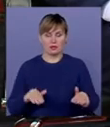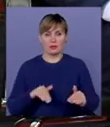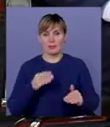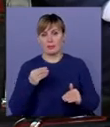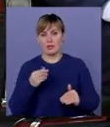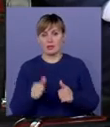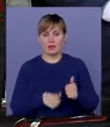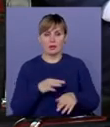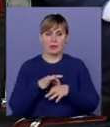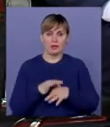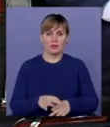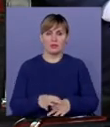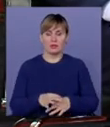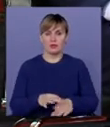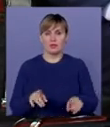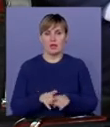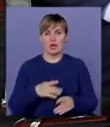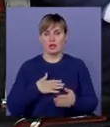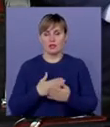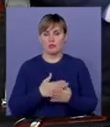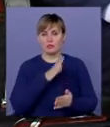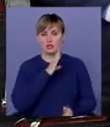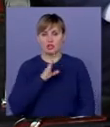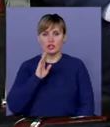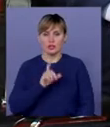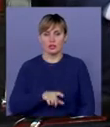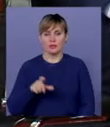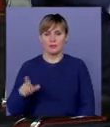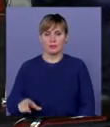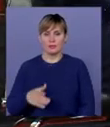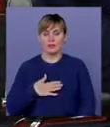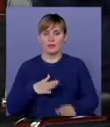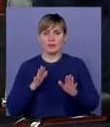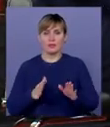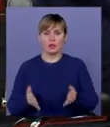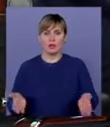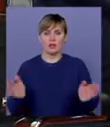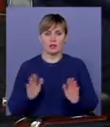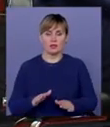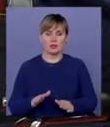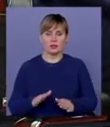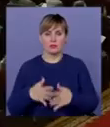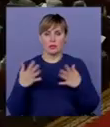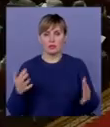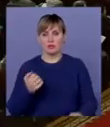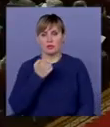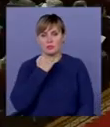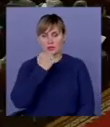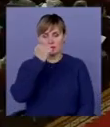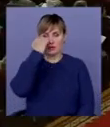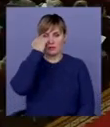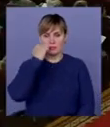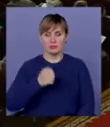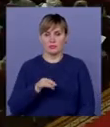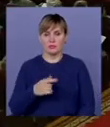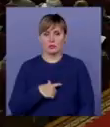матерями проводится вот такими активными женщинами. Нам только остается сказать только огромное спасибо, и мы